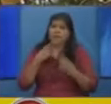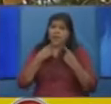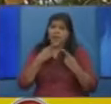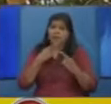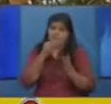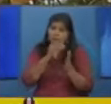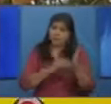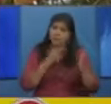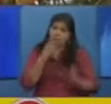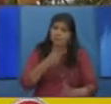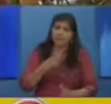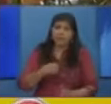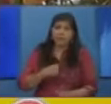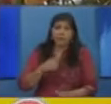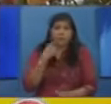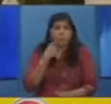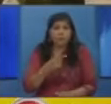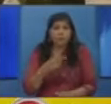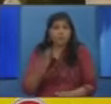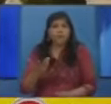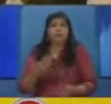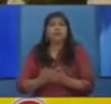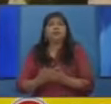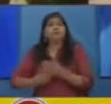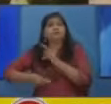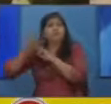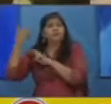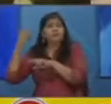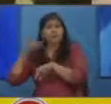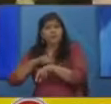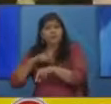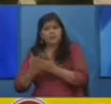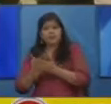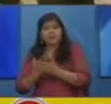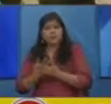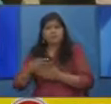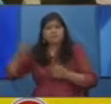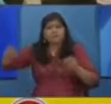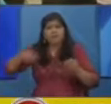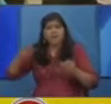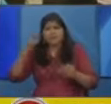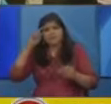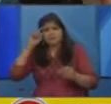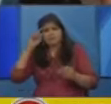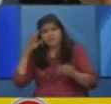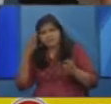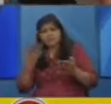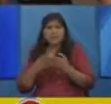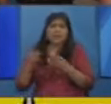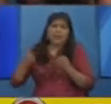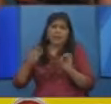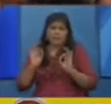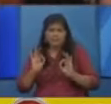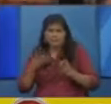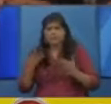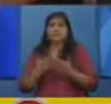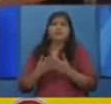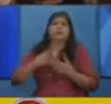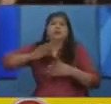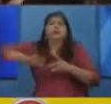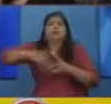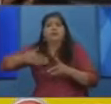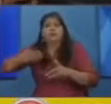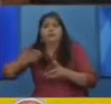मिलेगा। वे बताते हैं कि शुरू में लोग खादी को लेकर संदेह में थे, परंतु आखिरकार इसमें लोगों